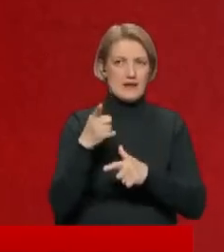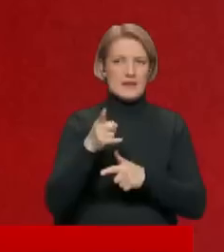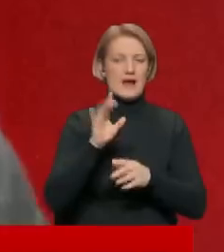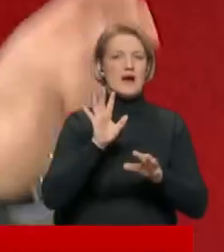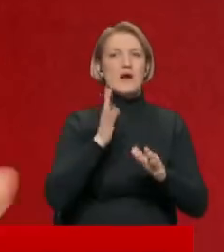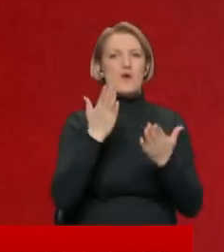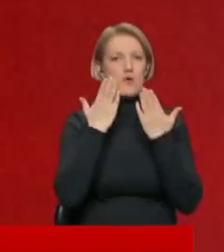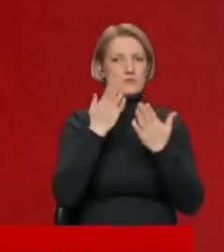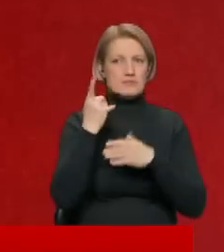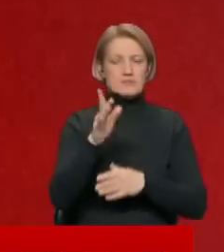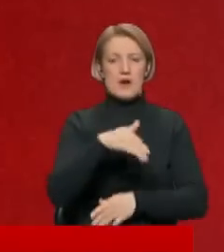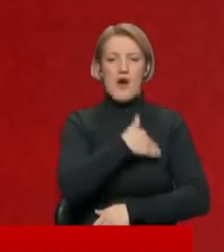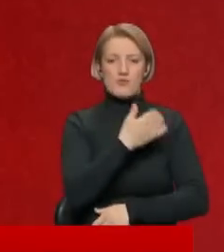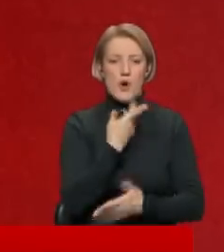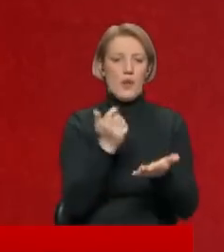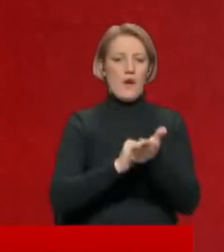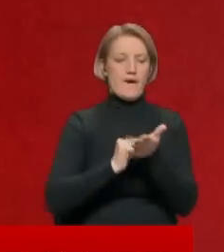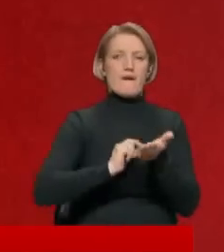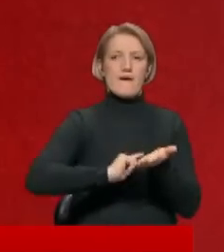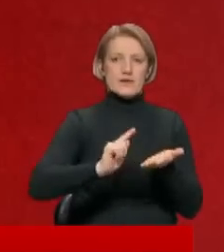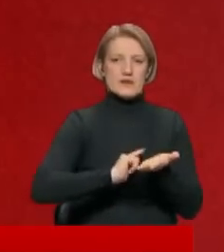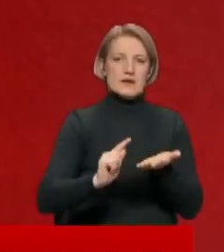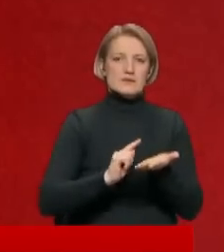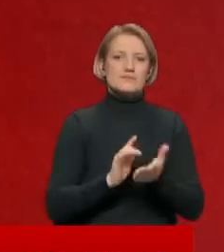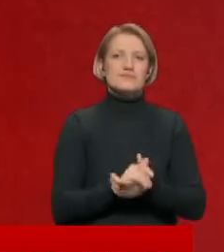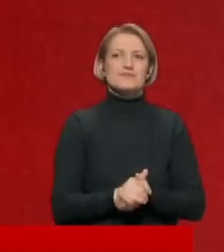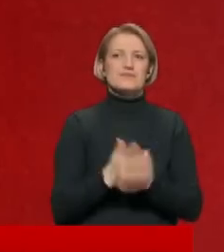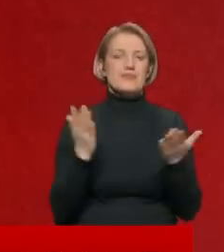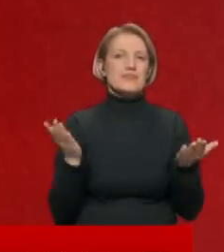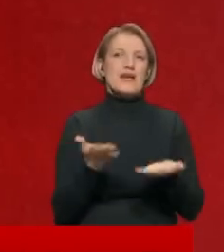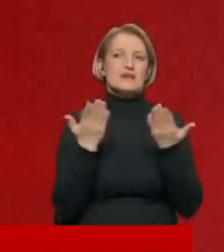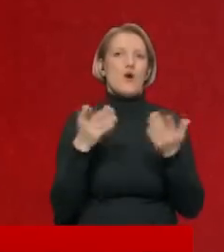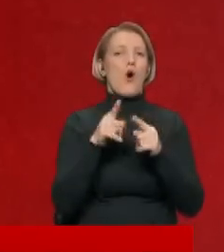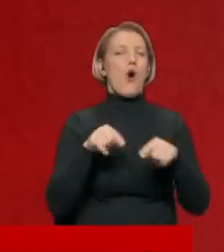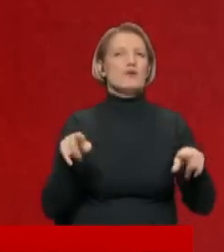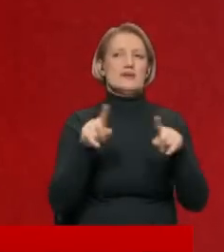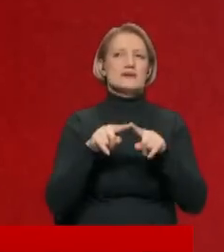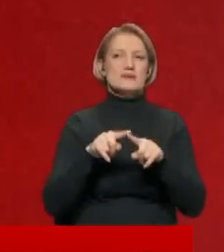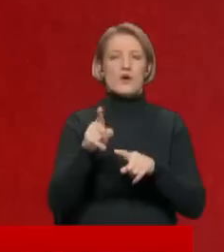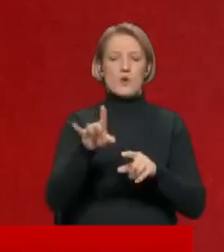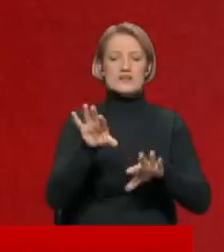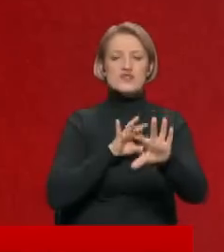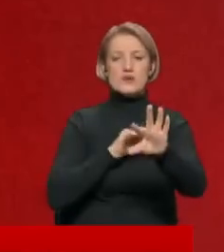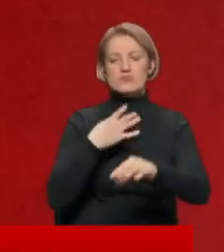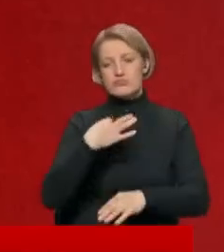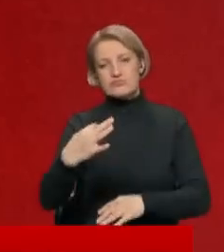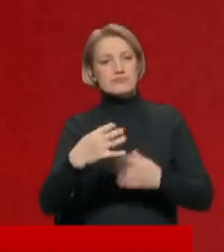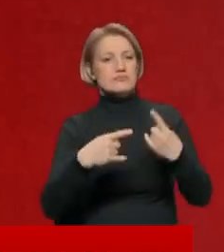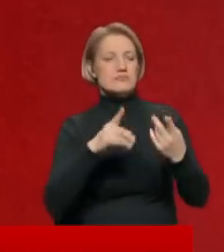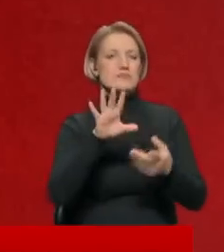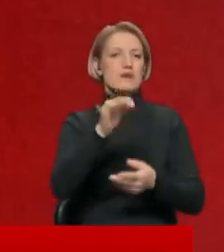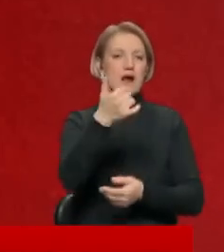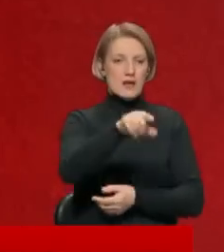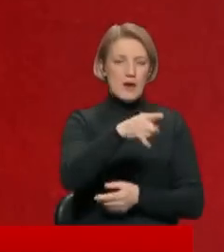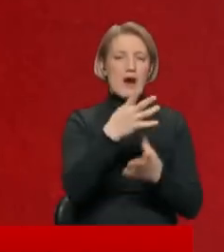akademisyen Avukat gazeteci yazar Neyse Yani onların yavaş seçilir Bu seçilemez gibi bir